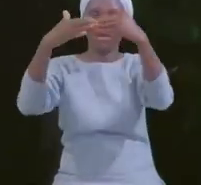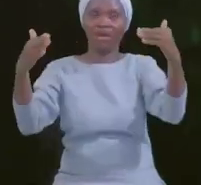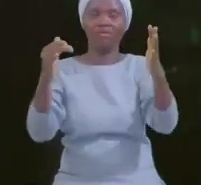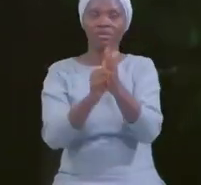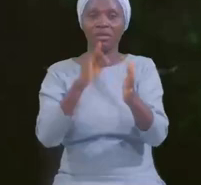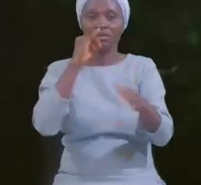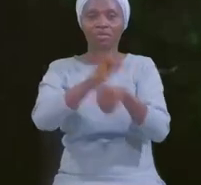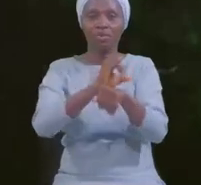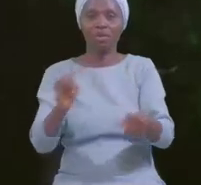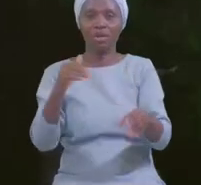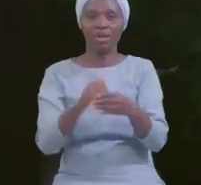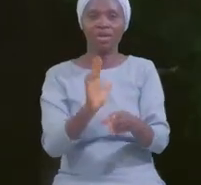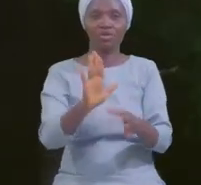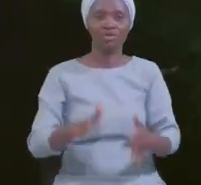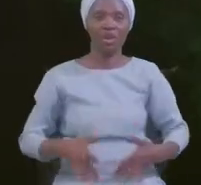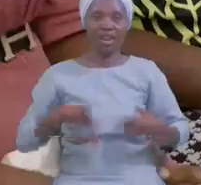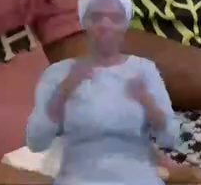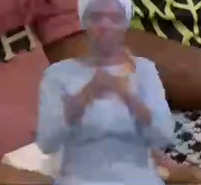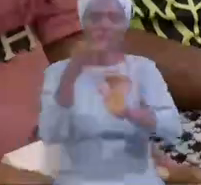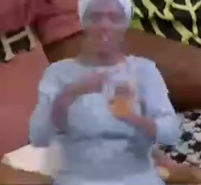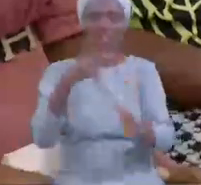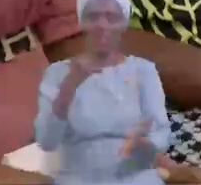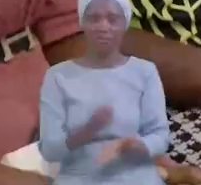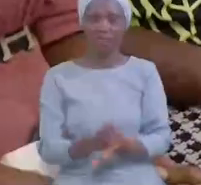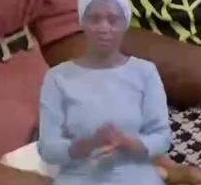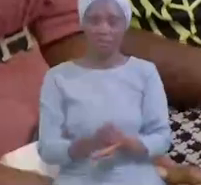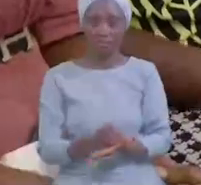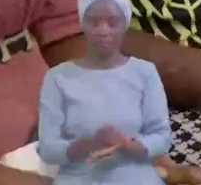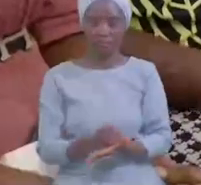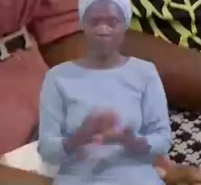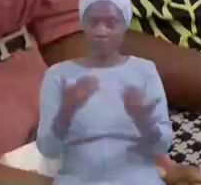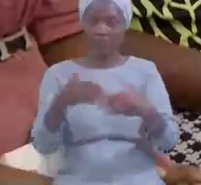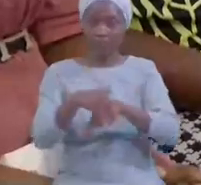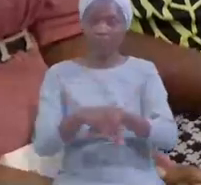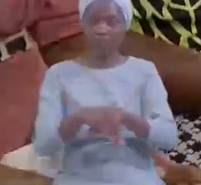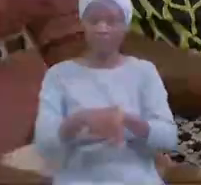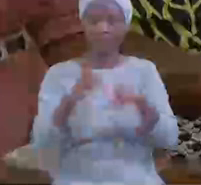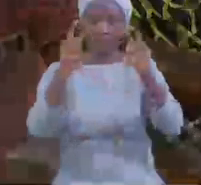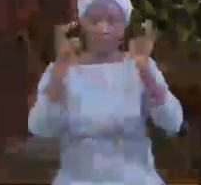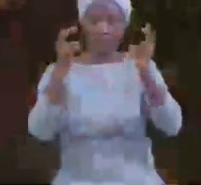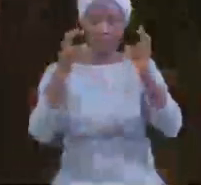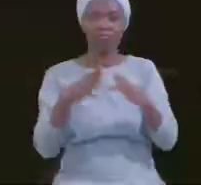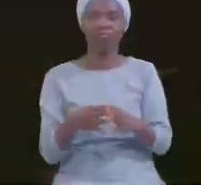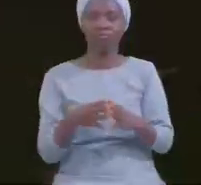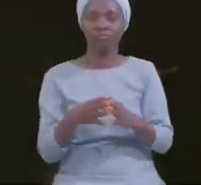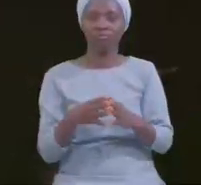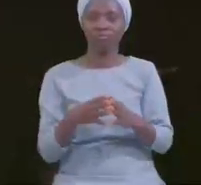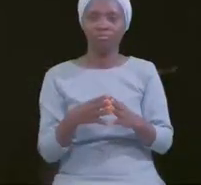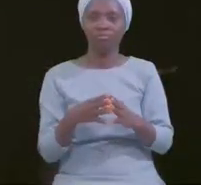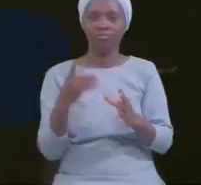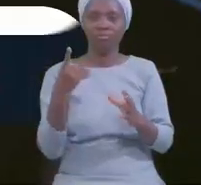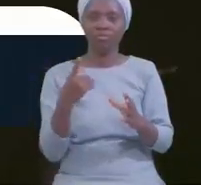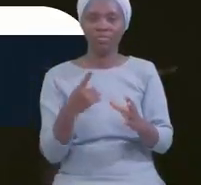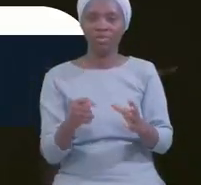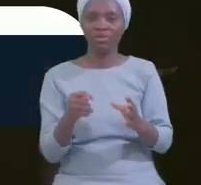et agir dans votre vie au nom de Jésus-Christ. Ce soir, je vous parle des actes